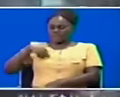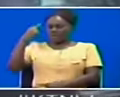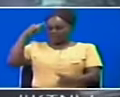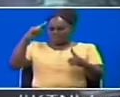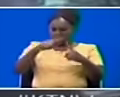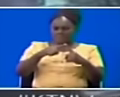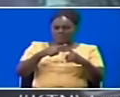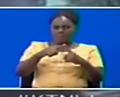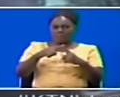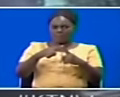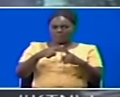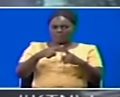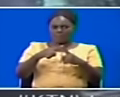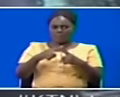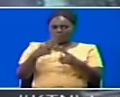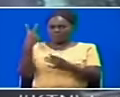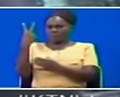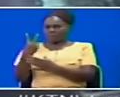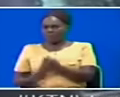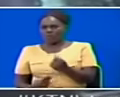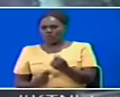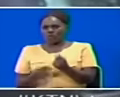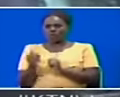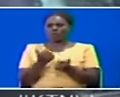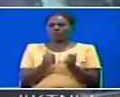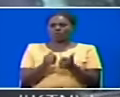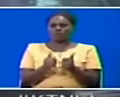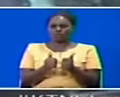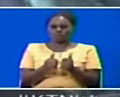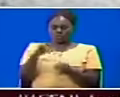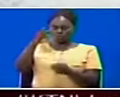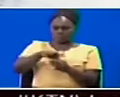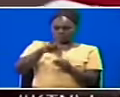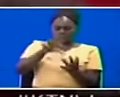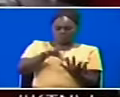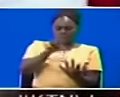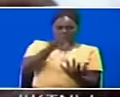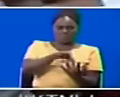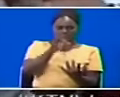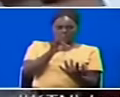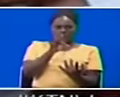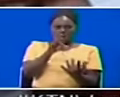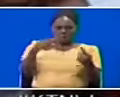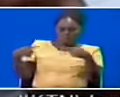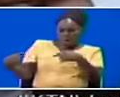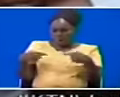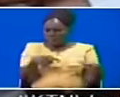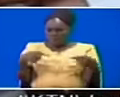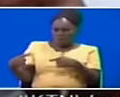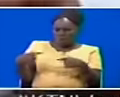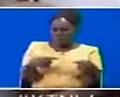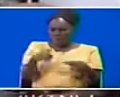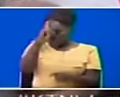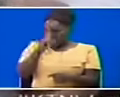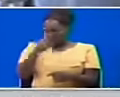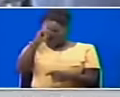target. The duo in the run up to the just concluded Jubilee Party primaries were engaged in a bruising battle